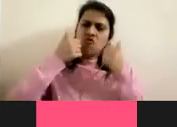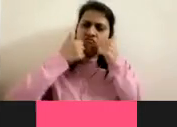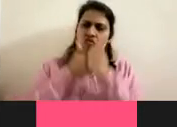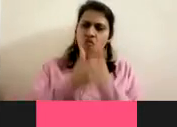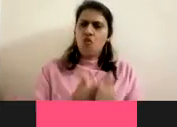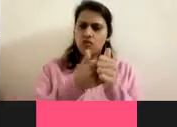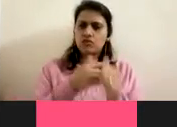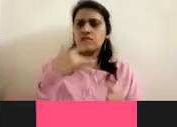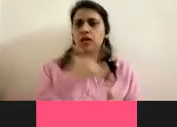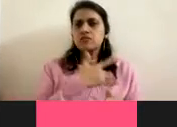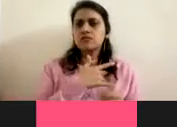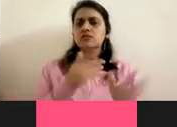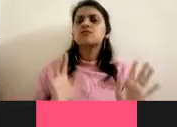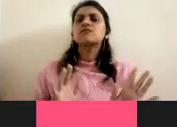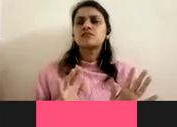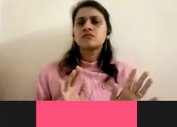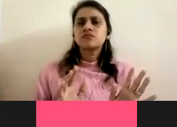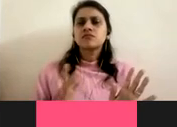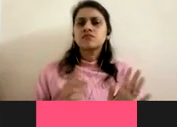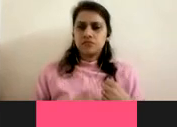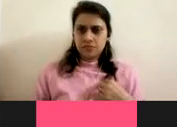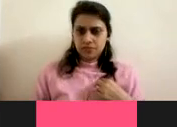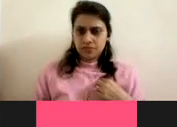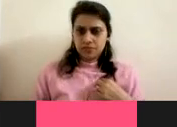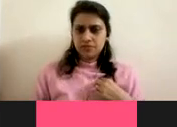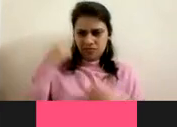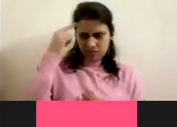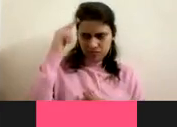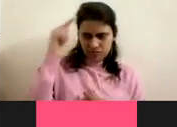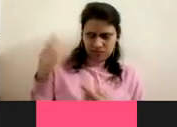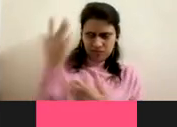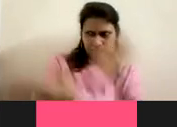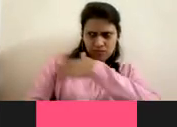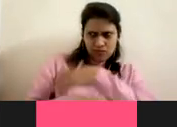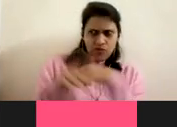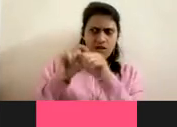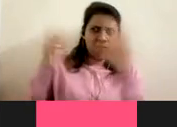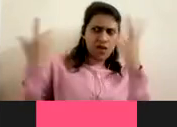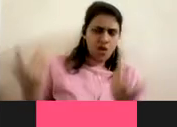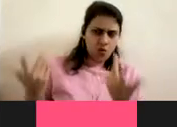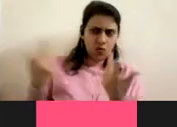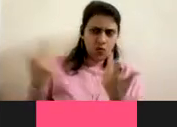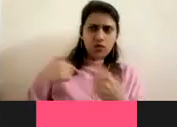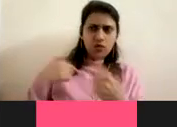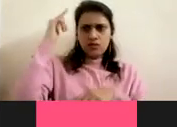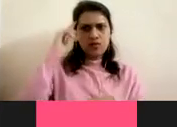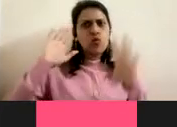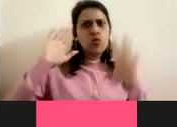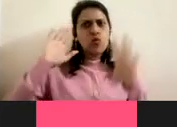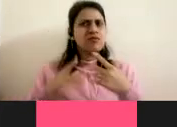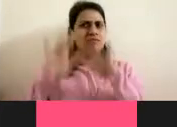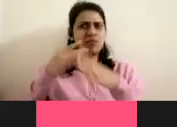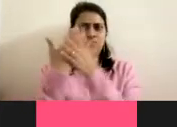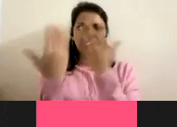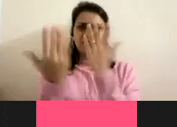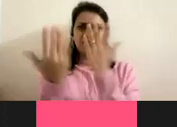से बना हुआ है कि हमें बायस बना देता है। हम कंडीशन को देख के, जब किसी को दो हाथ नहीं है तो हम सोचते कि टाइप एक हाथ